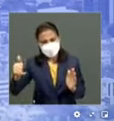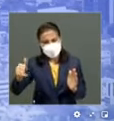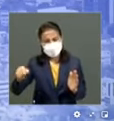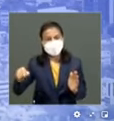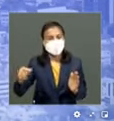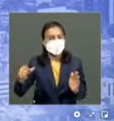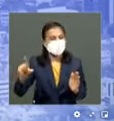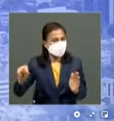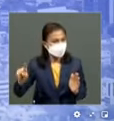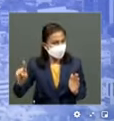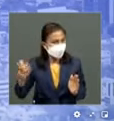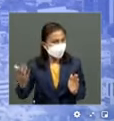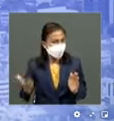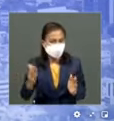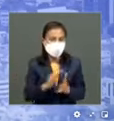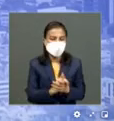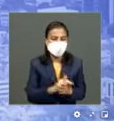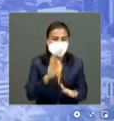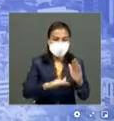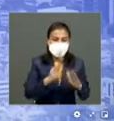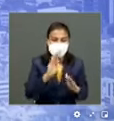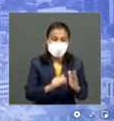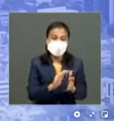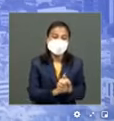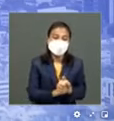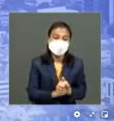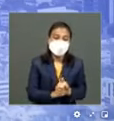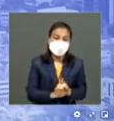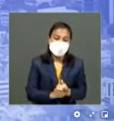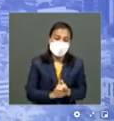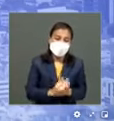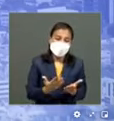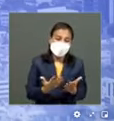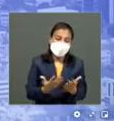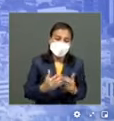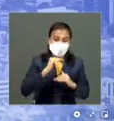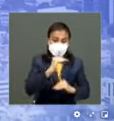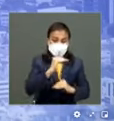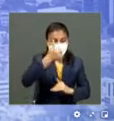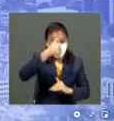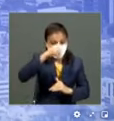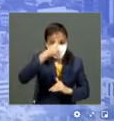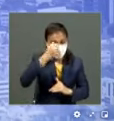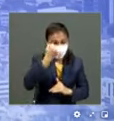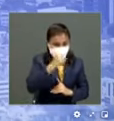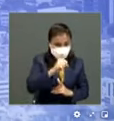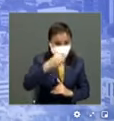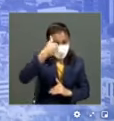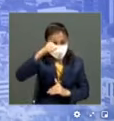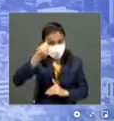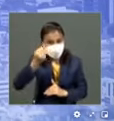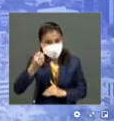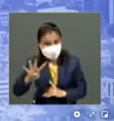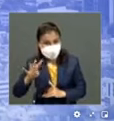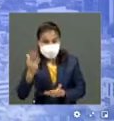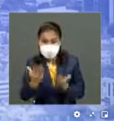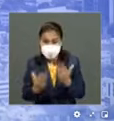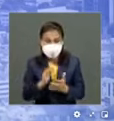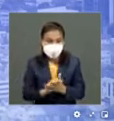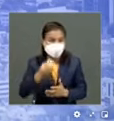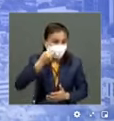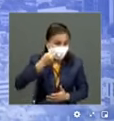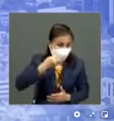ที่10หรือวันที่14ก็ตามขอให้พี่น้องประชาชนผู้ติดเชื้อเนี่ยนะคะยังคงแยกกักอยู่บ้านต่